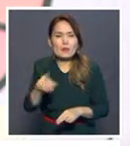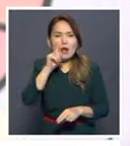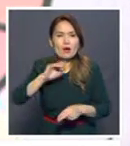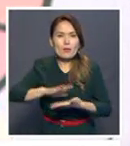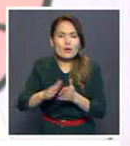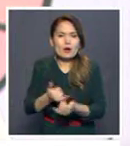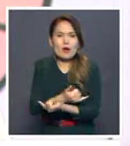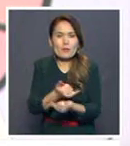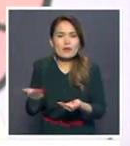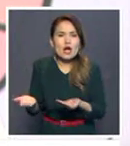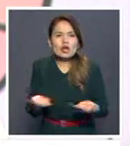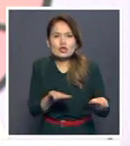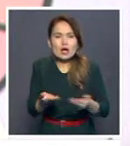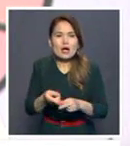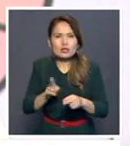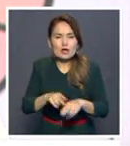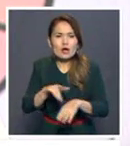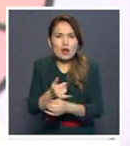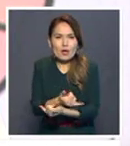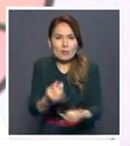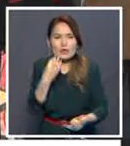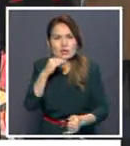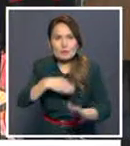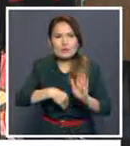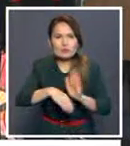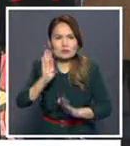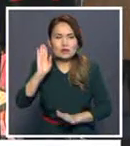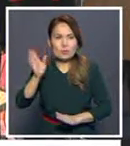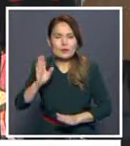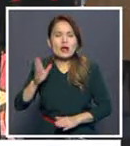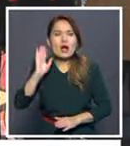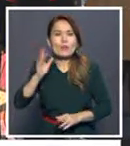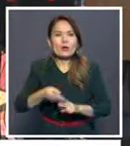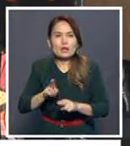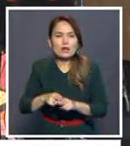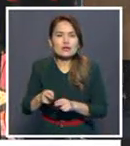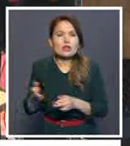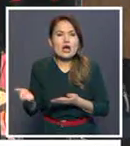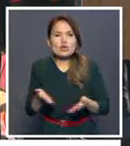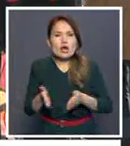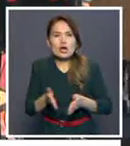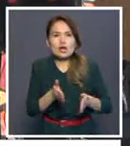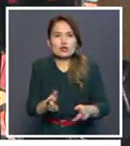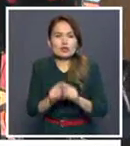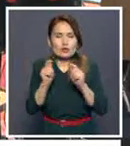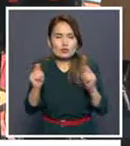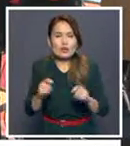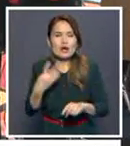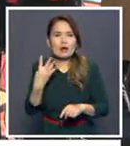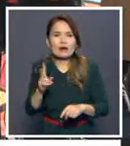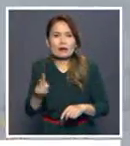үшін шаңғы кешенінің қызмет көрсету сапасын бұдан да жақсарта түсеміз. Келешекте шаңғы жолын 40 шақырымға дейін жеткізуді мақсат етіп